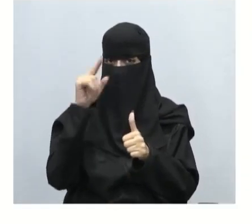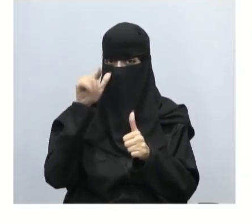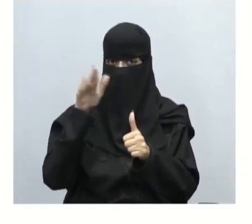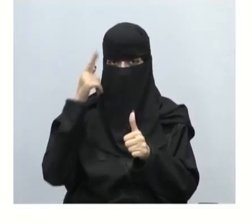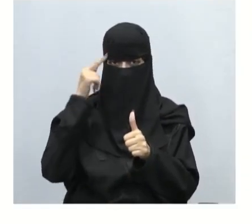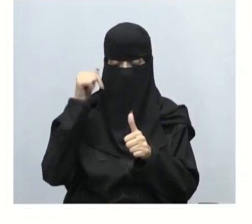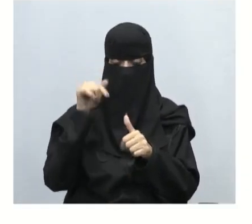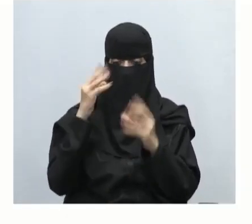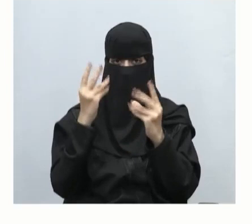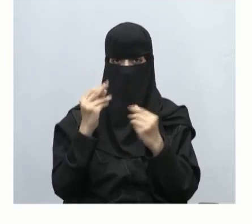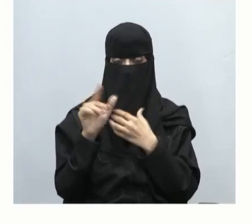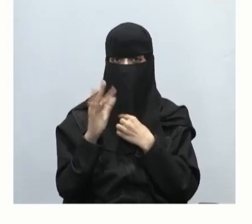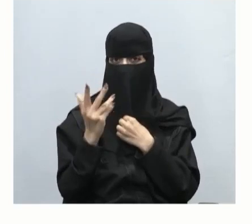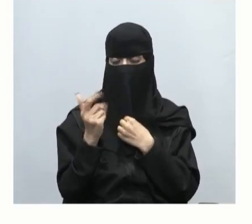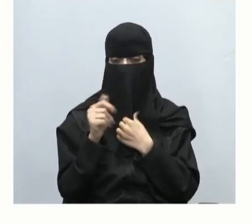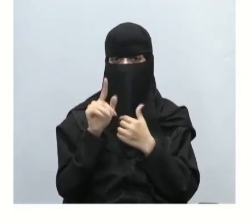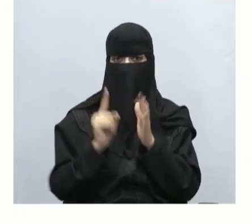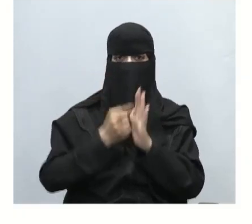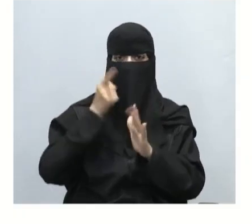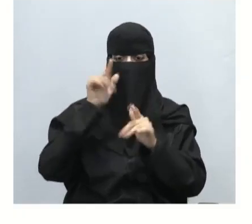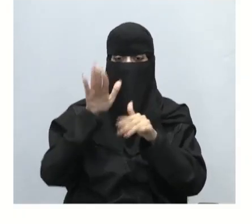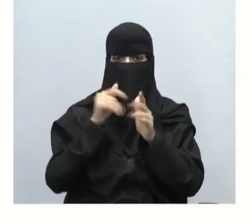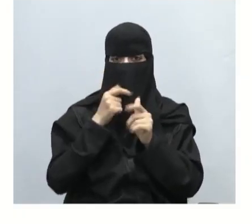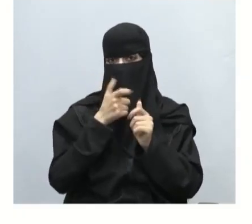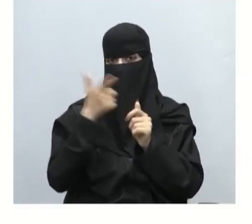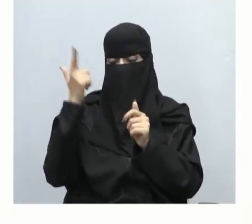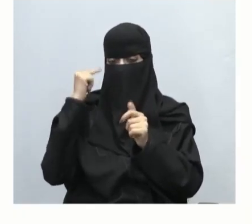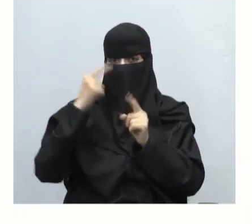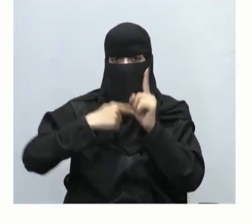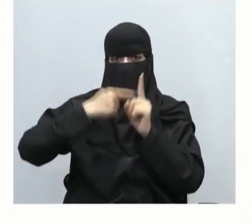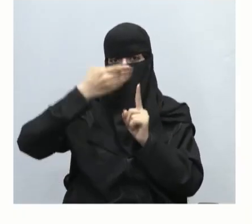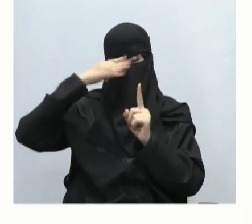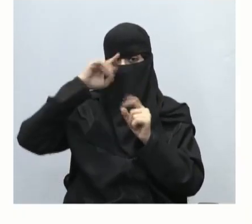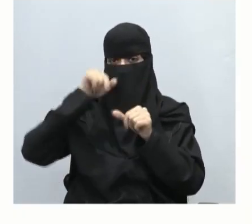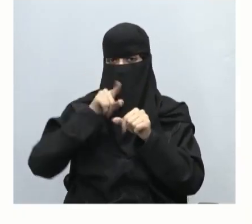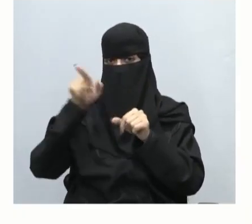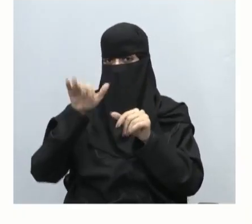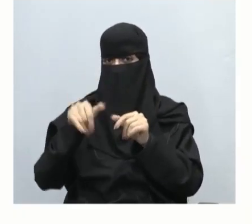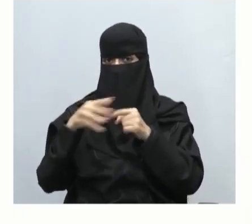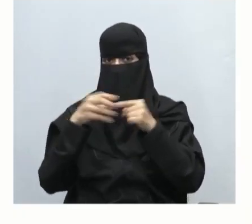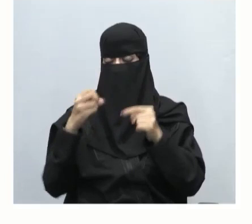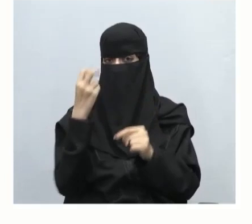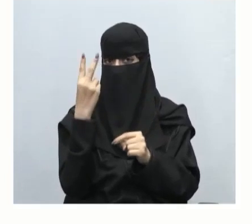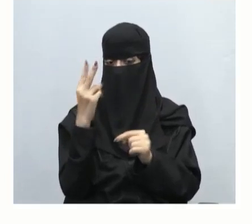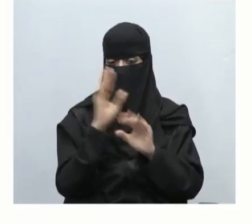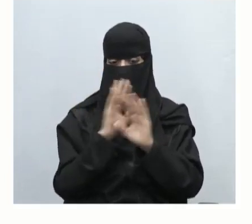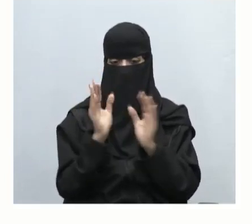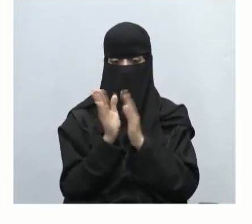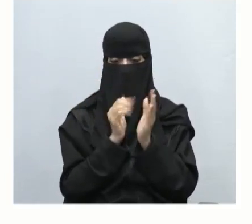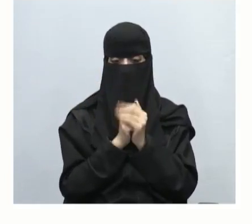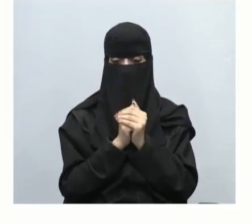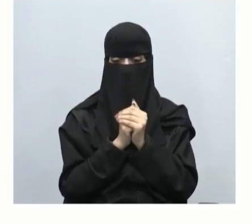لايجاد قيمتها اولا كانت درجه الحراره هي سالب ا درجات